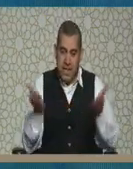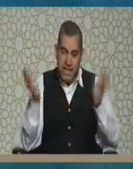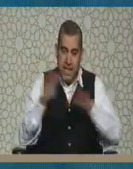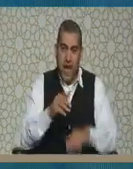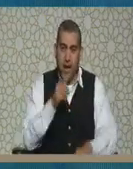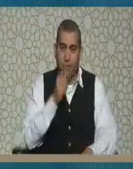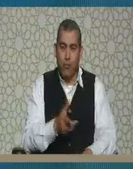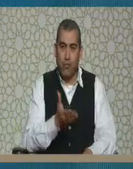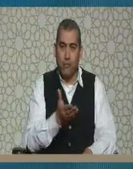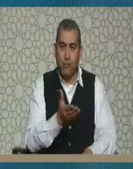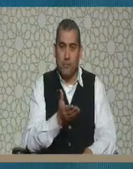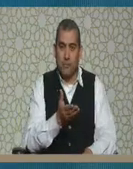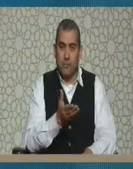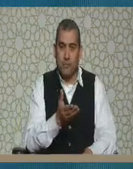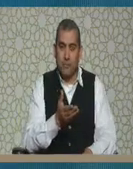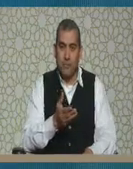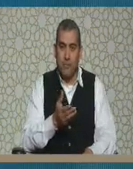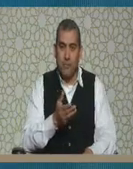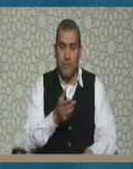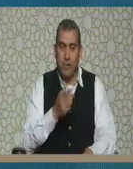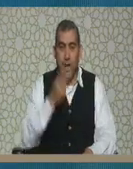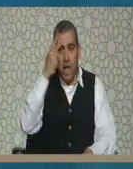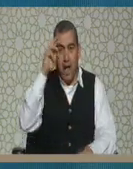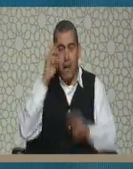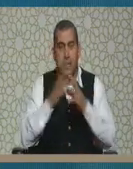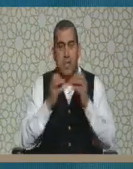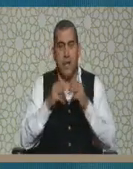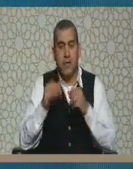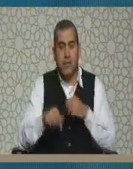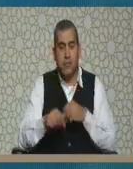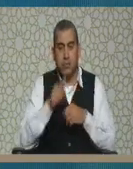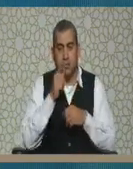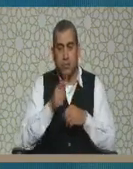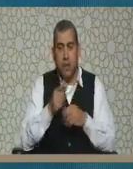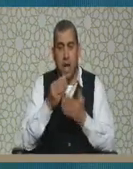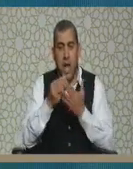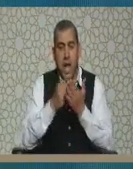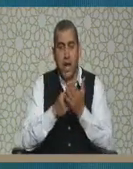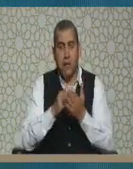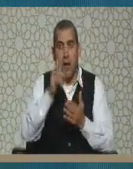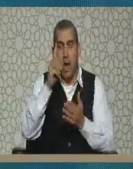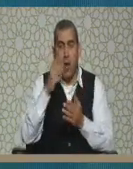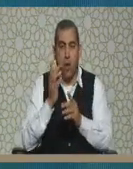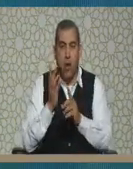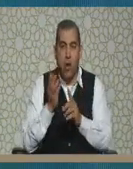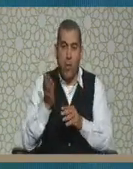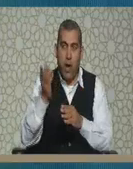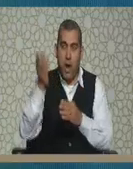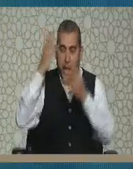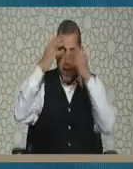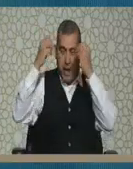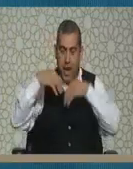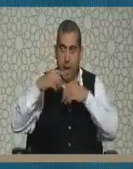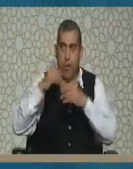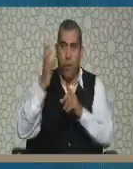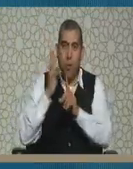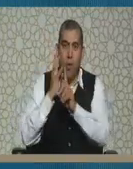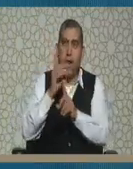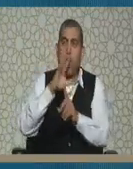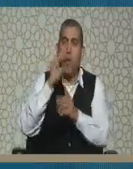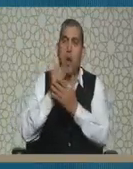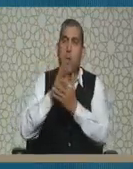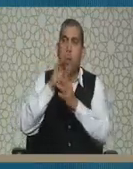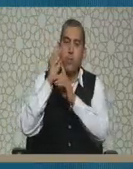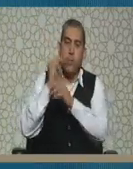ونعم الوكيل ايه اللي حاصل حسبنا الله ونعم الوكيل يعني انا في فضل الله